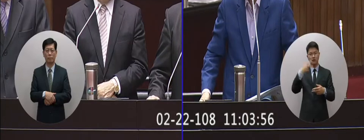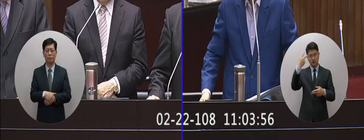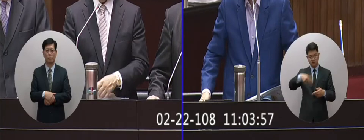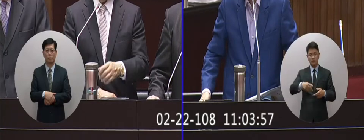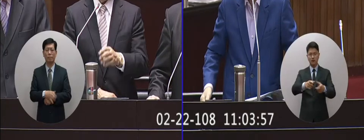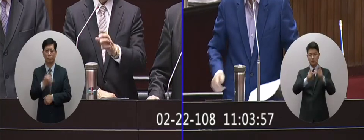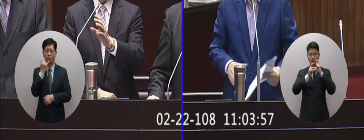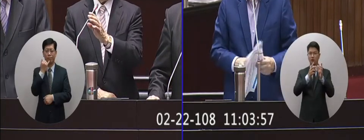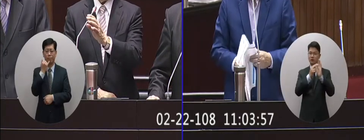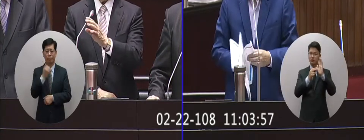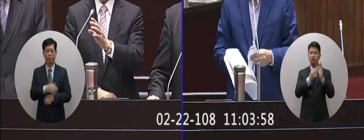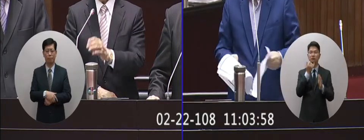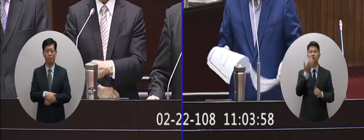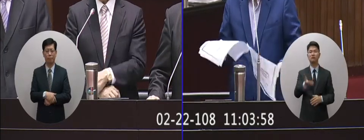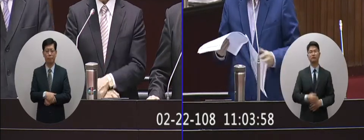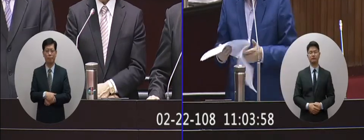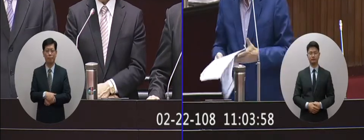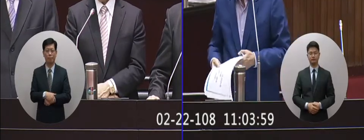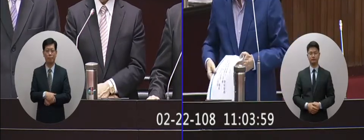可以？ 可以。 好，